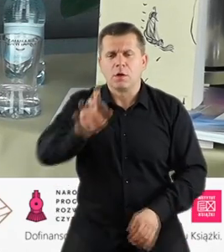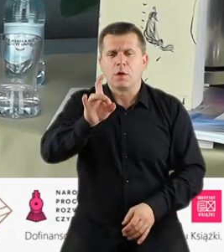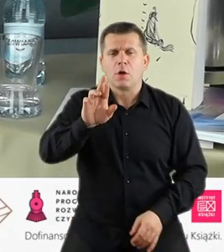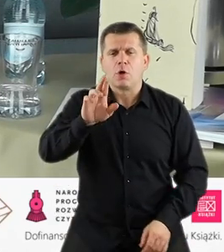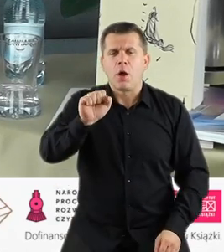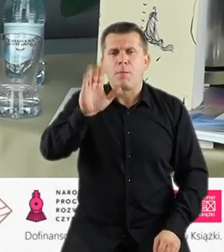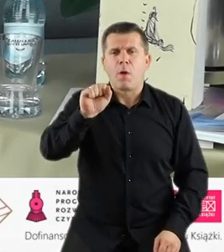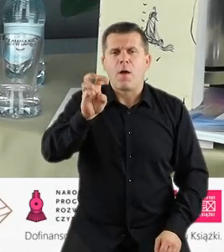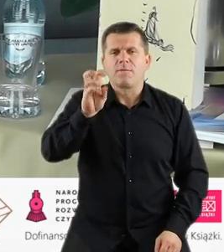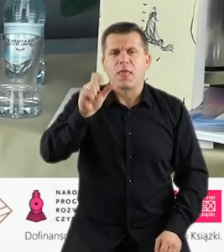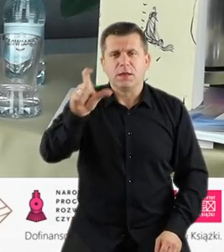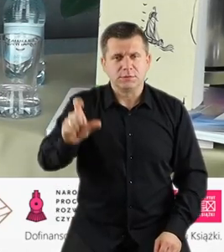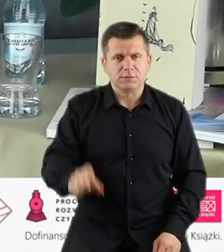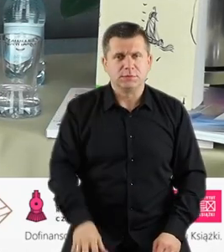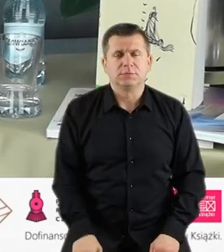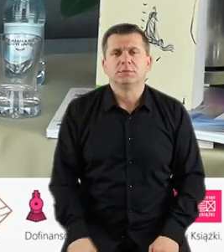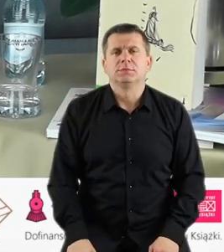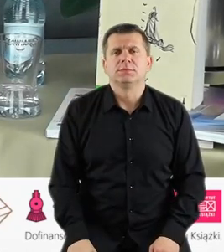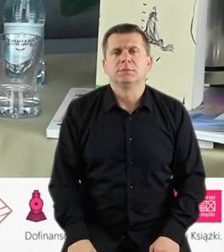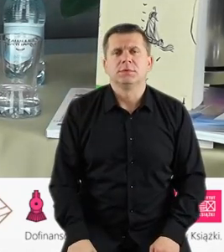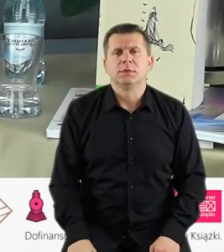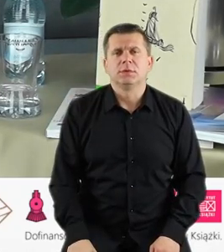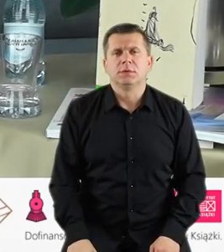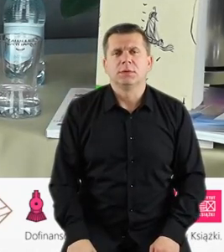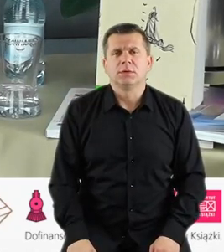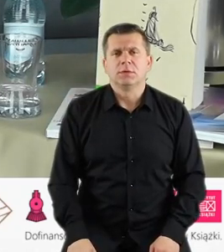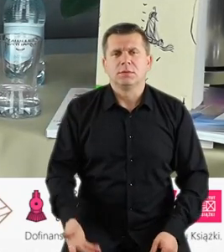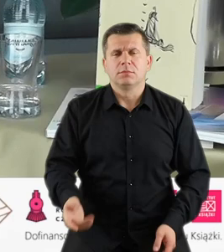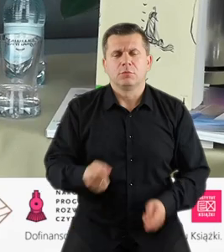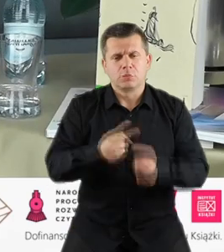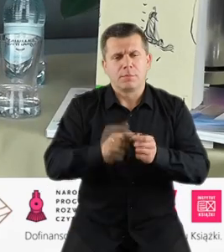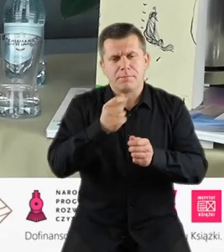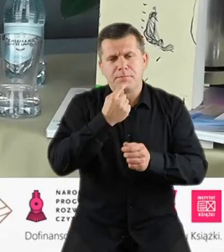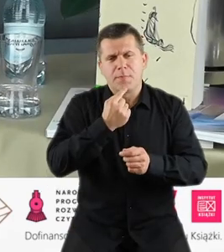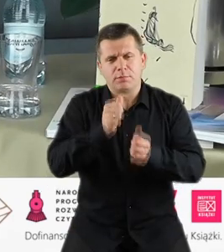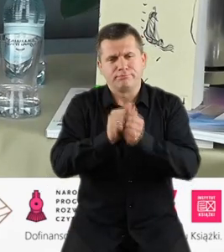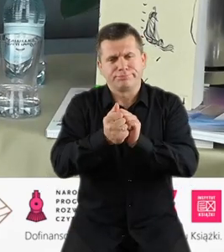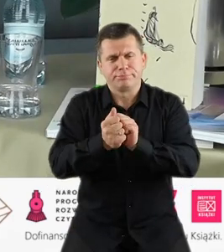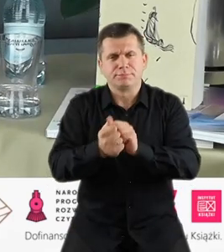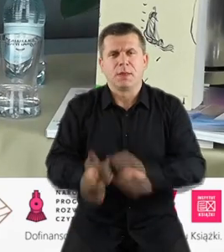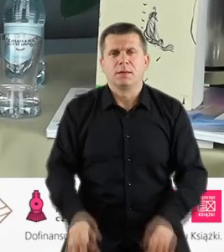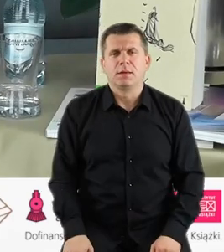Grobowiec. Nie? Tam jest taki switch, taka mała przewrotka.